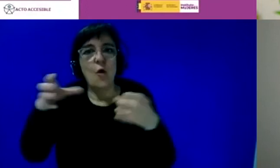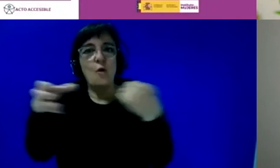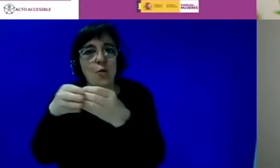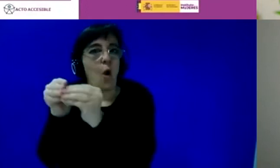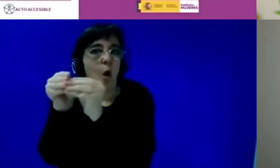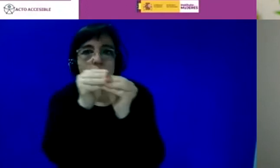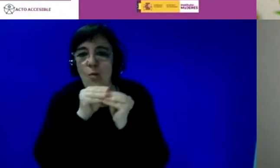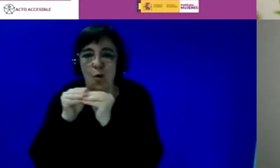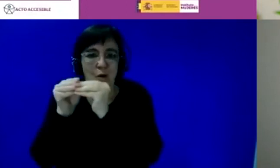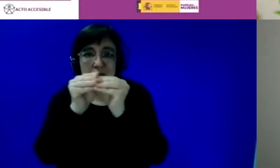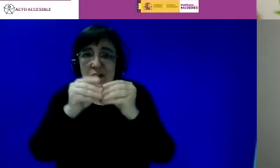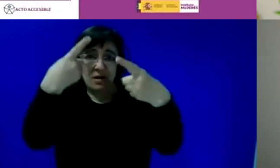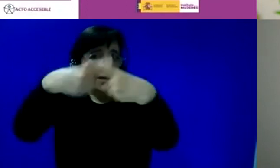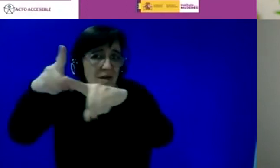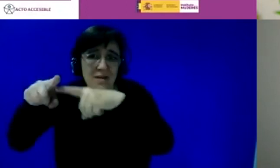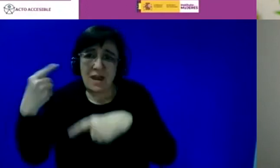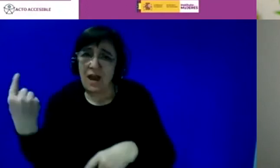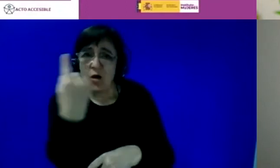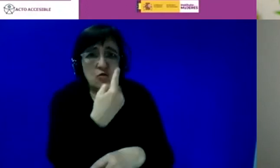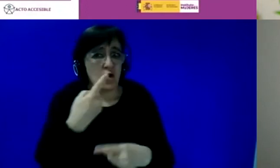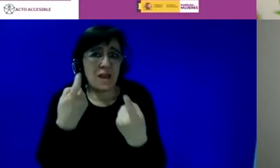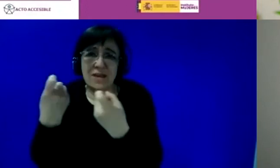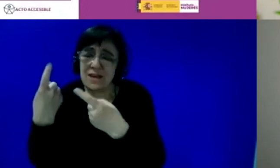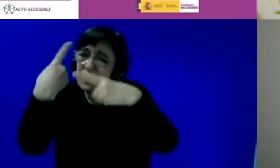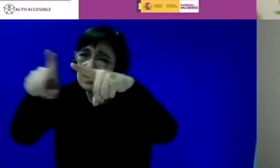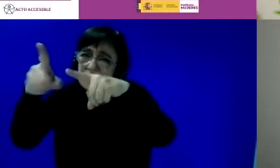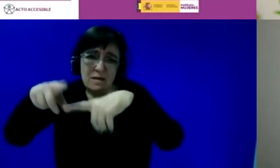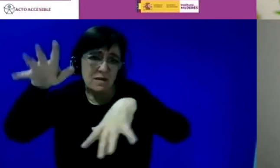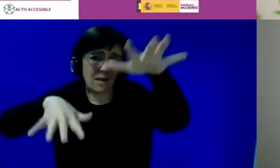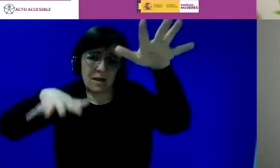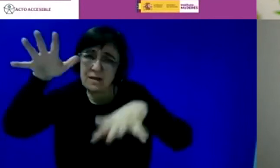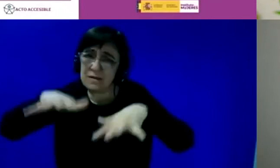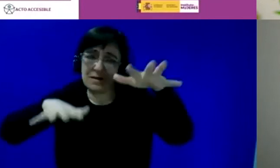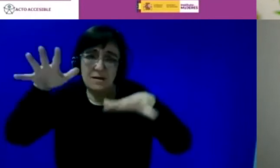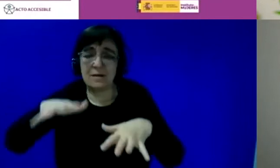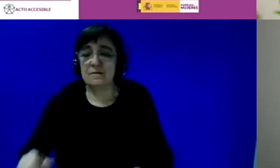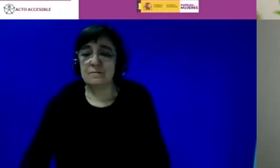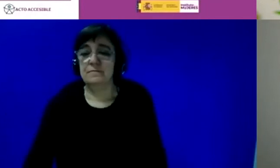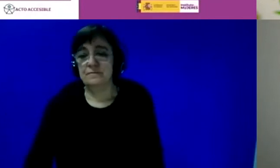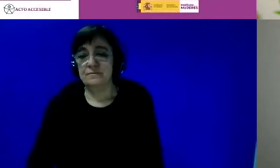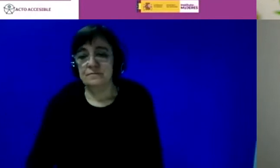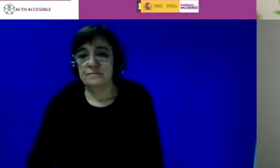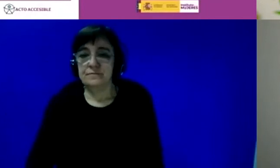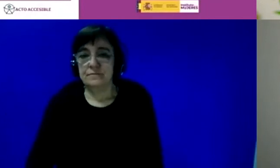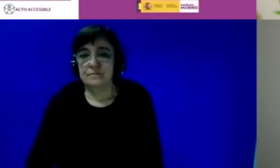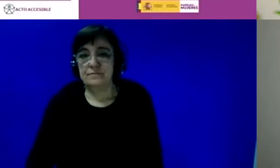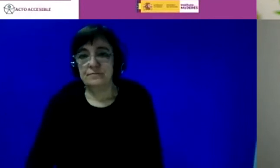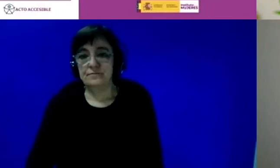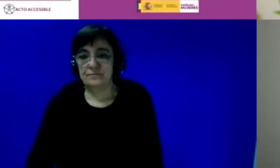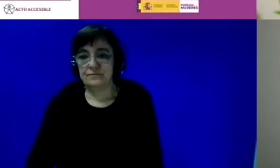регіонами і тими, які виїхали уже за кордоном і які нам сказали про ті проблеми, з якими вони